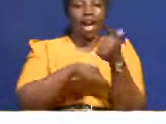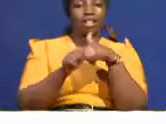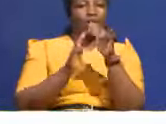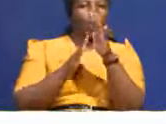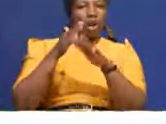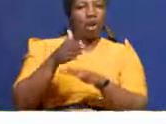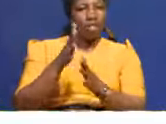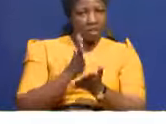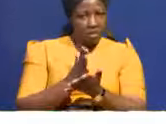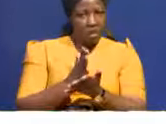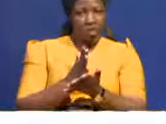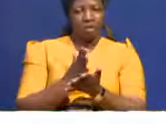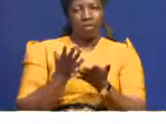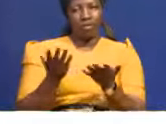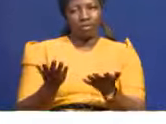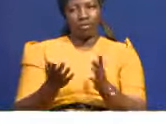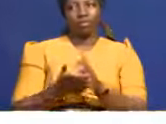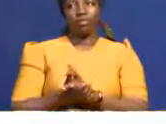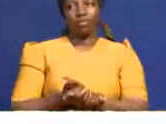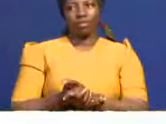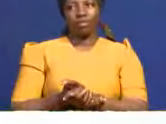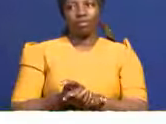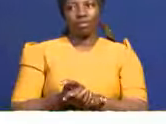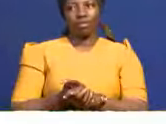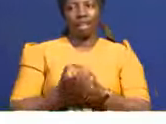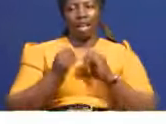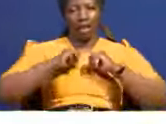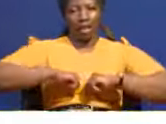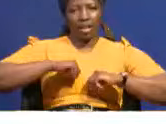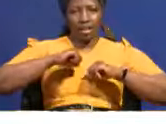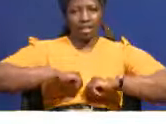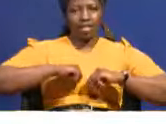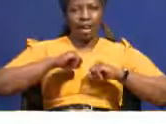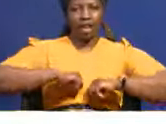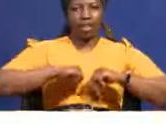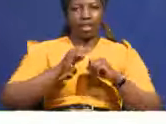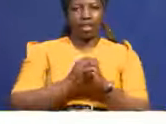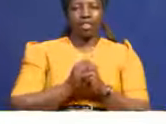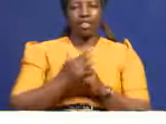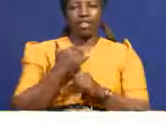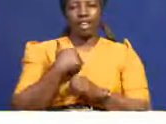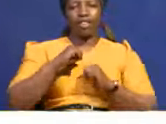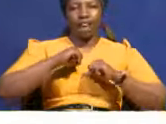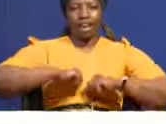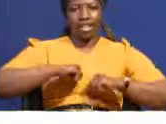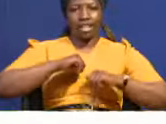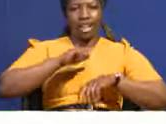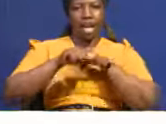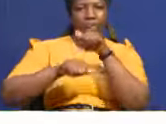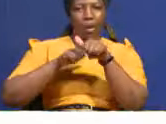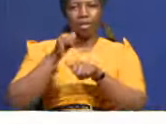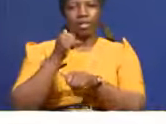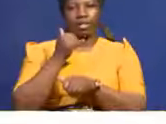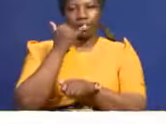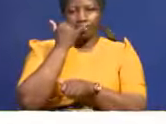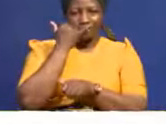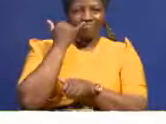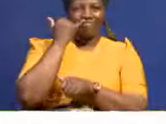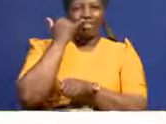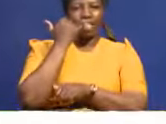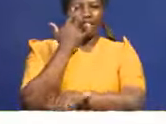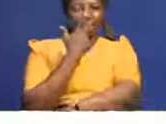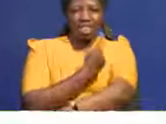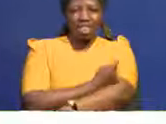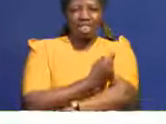ndio? Yes, sir. Tumekubali mambo ya madawa, hapana.